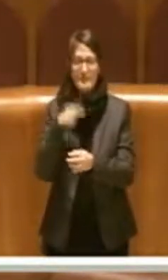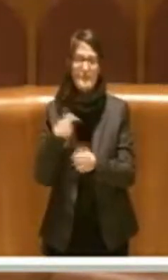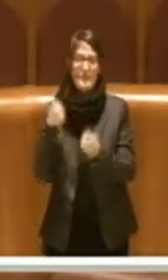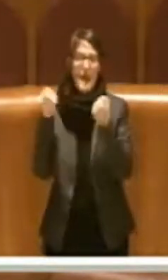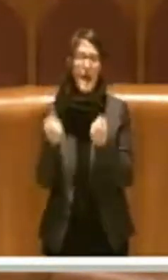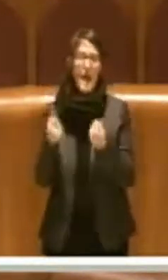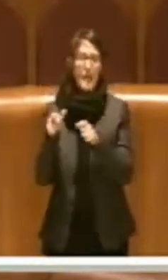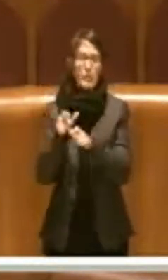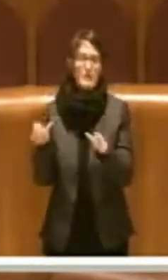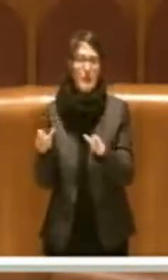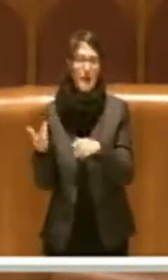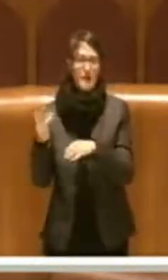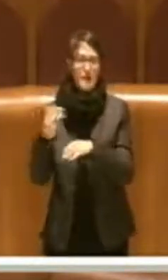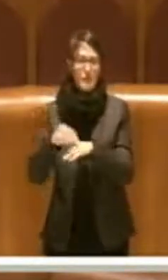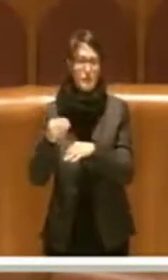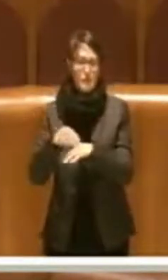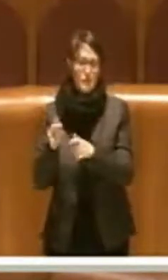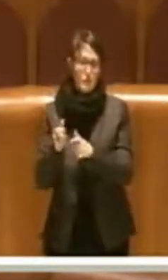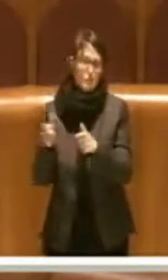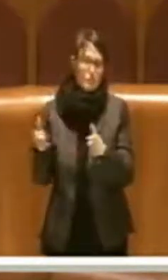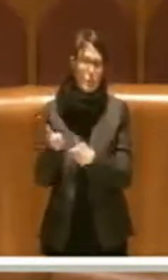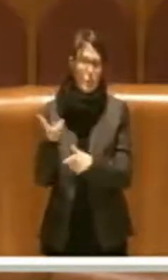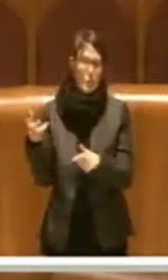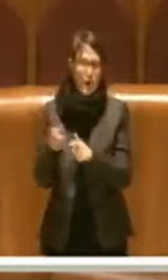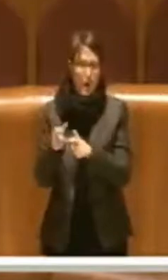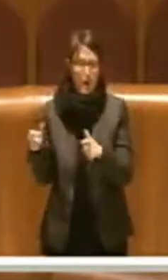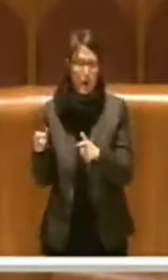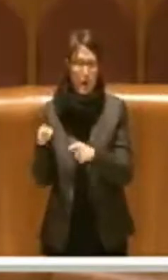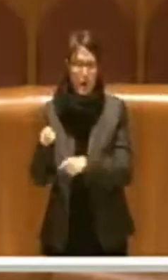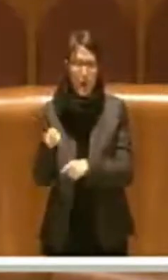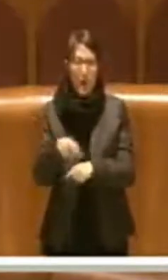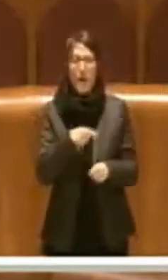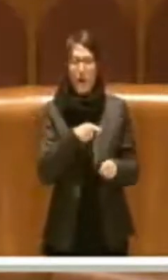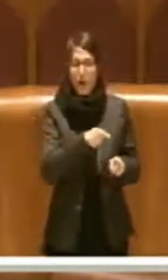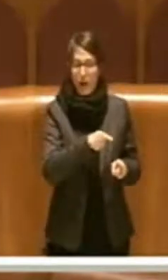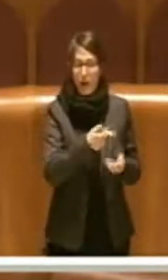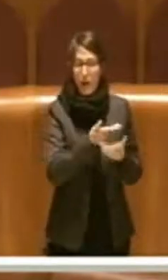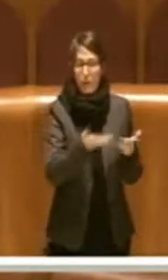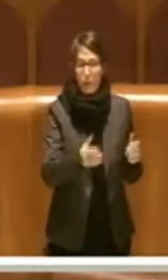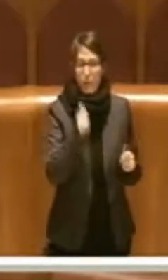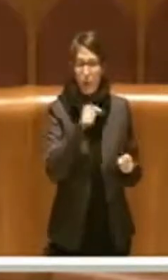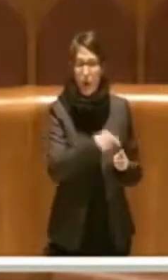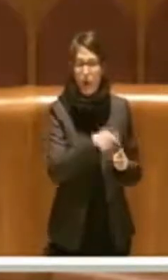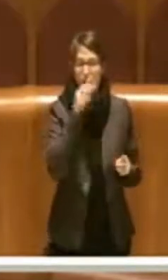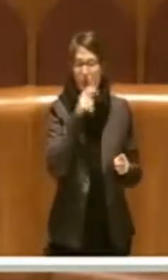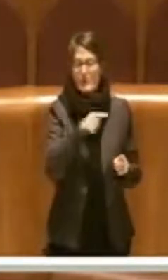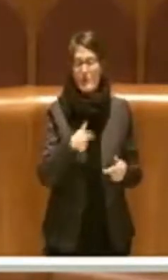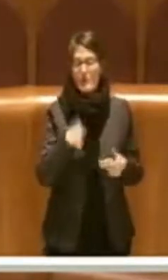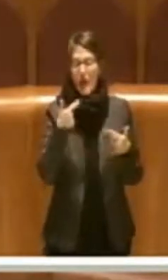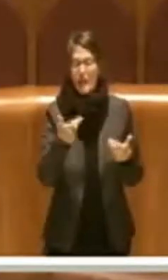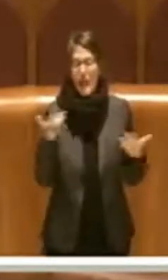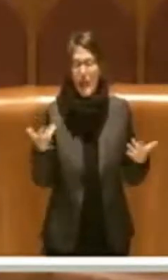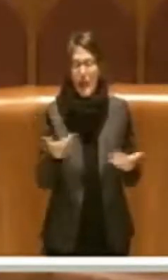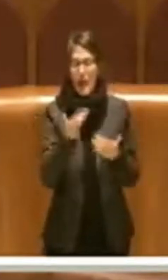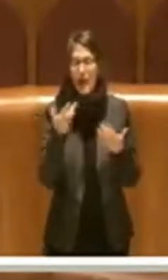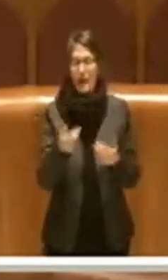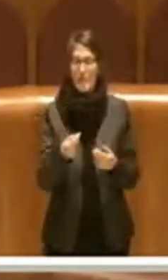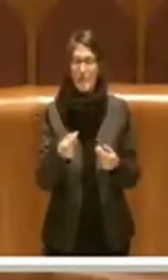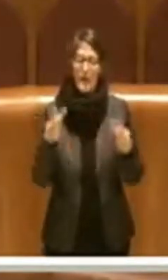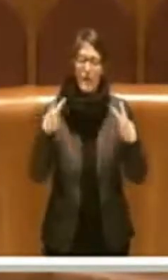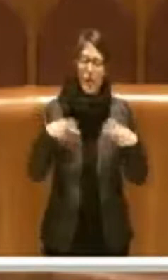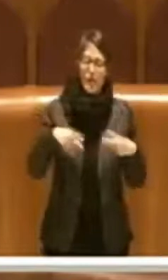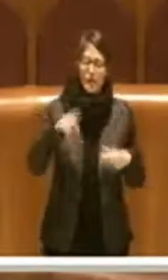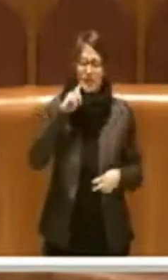una migliore accessibilità e anche una migliore vivibilità del territorio. Il